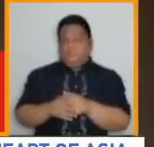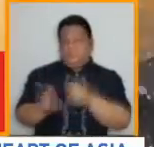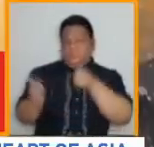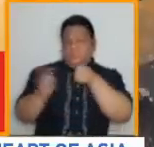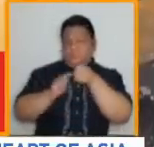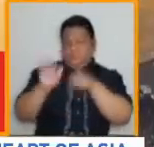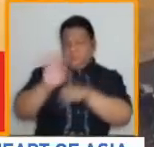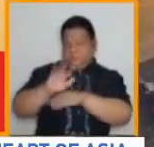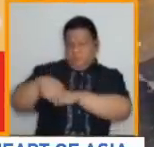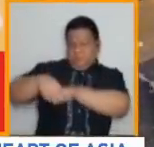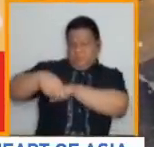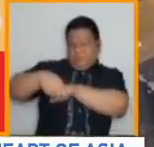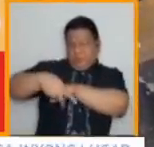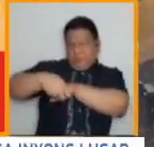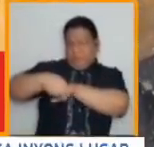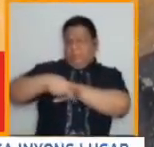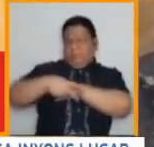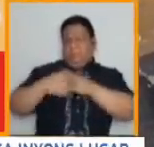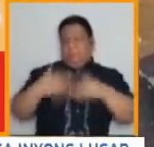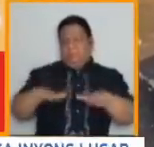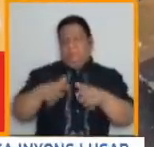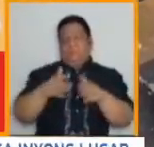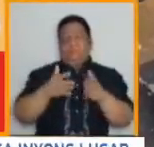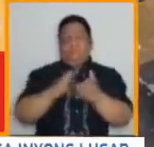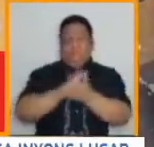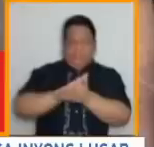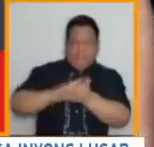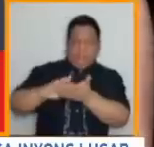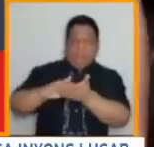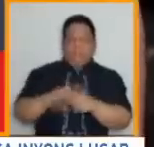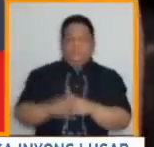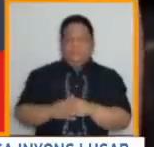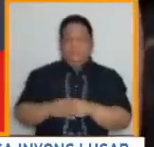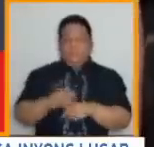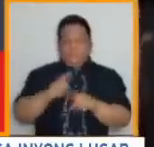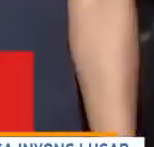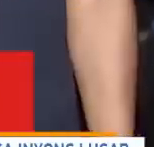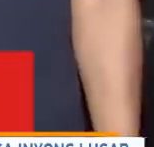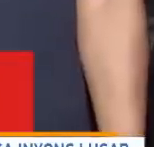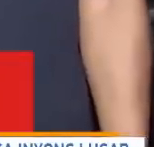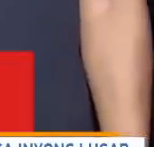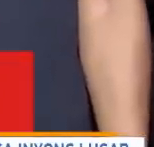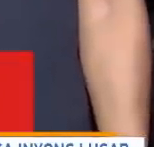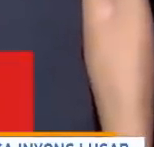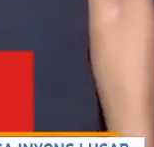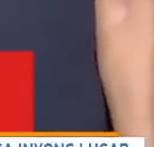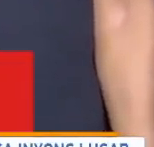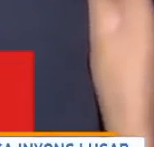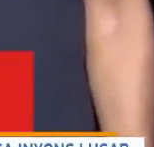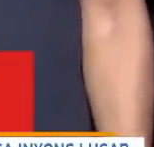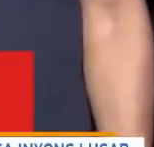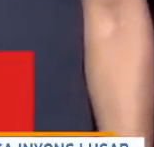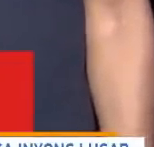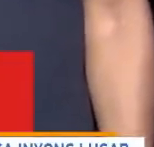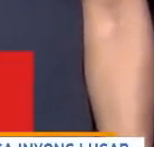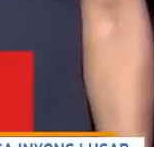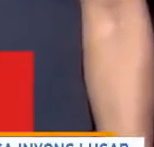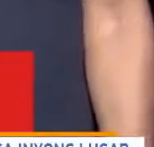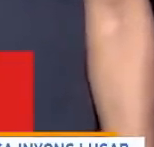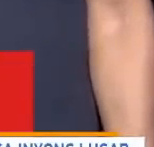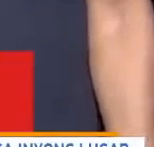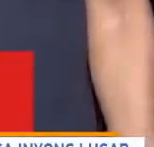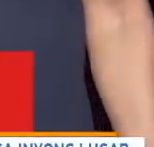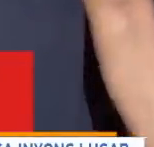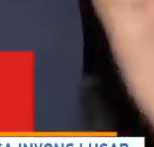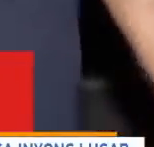taxi. Ibinalik din sa pwesto ang mga nabanggang concrete barrier. Yan ang unang balita sa Quezon City. James Agustin, Buong